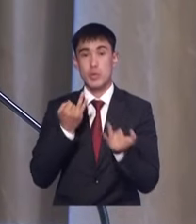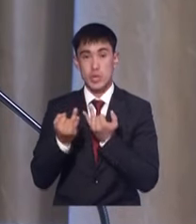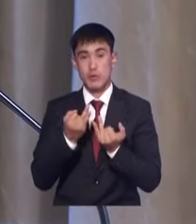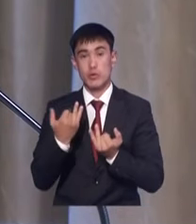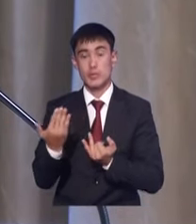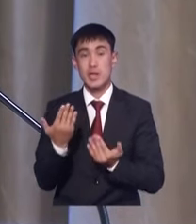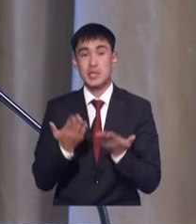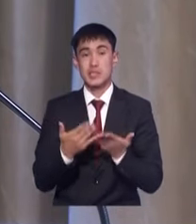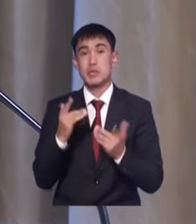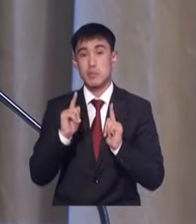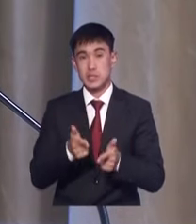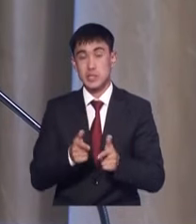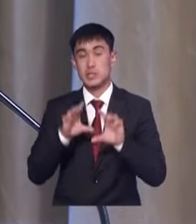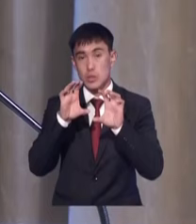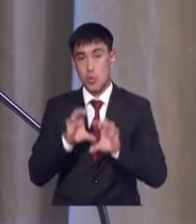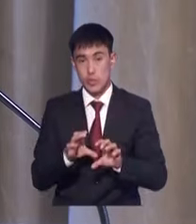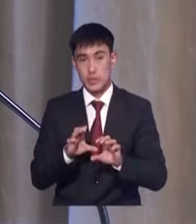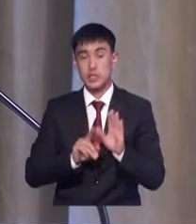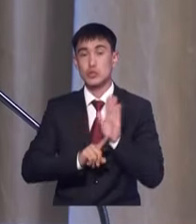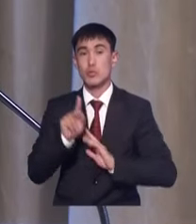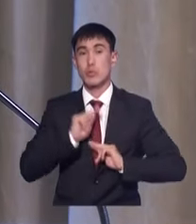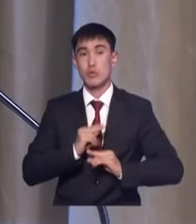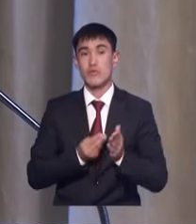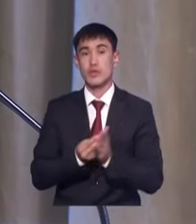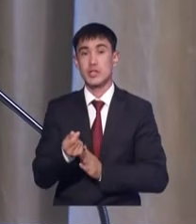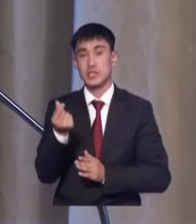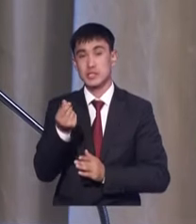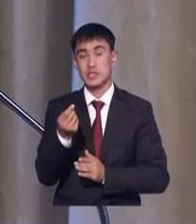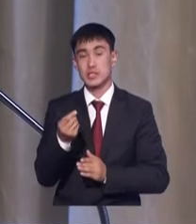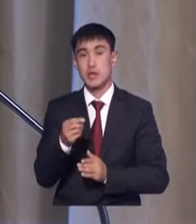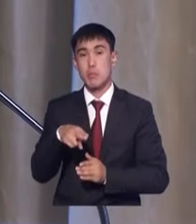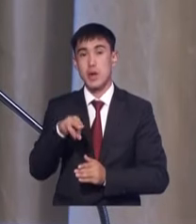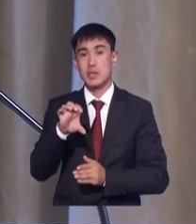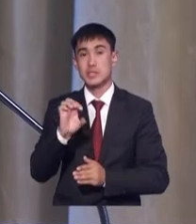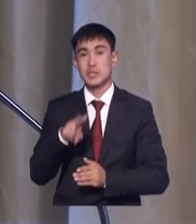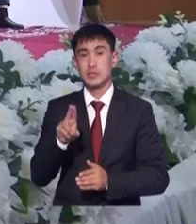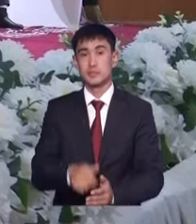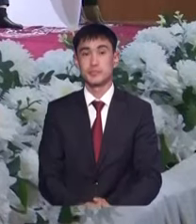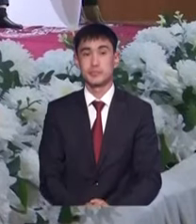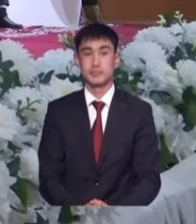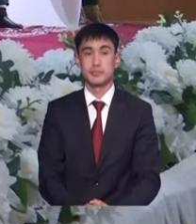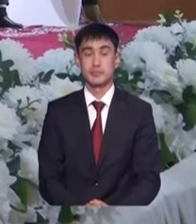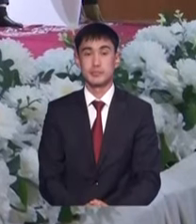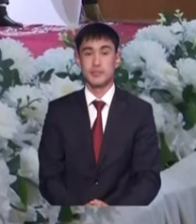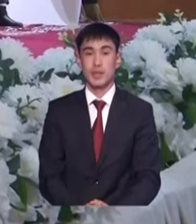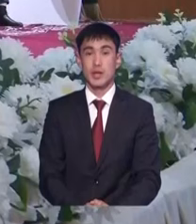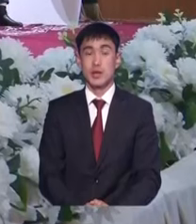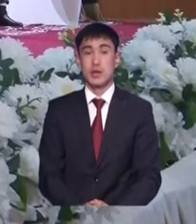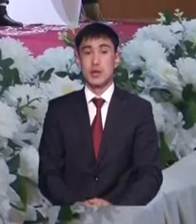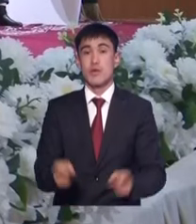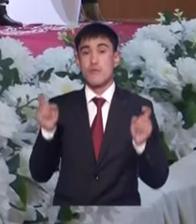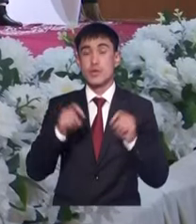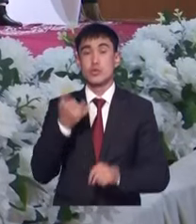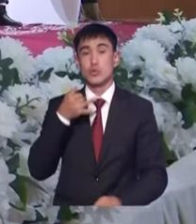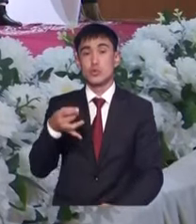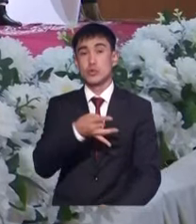с ними. Если они признают законно, то начнем работу с выделением средств на ПСД. Стоит отметить, что в рамках визита в